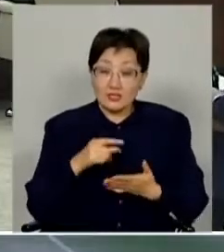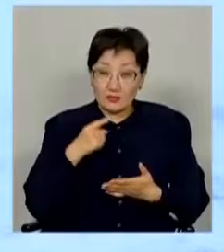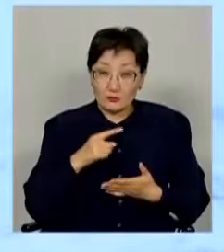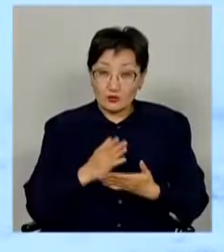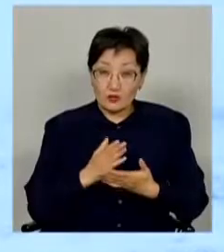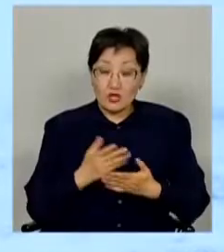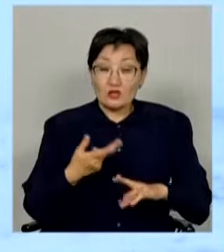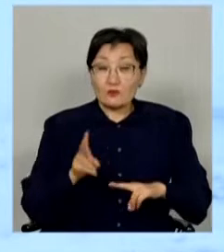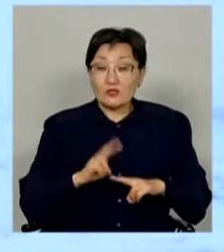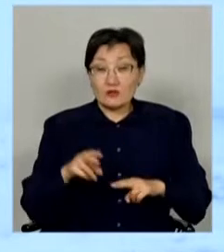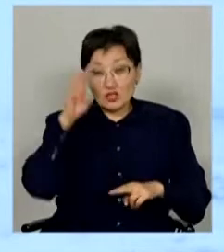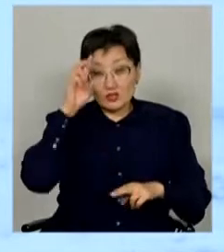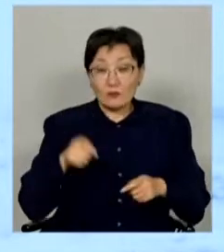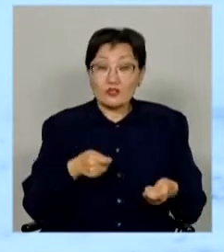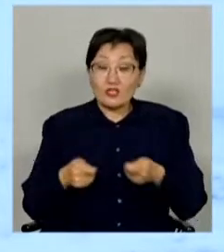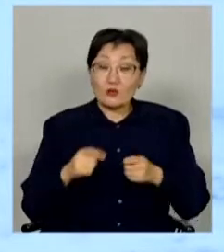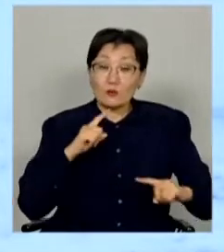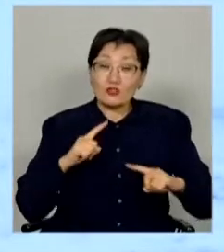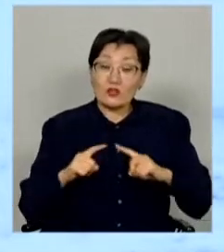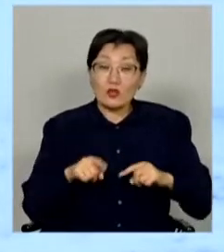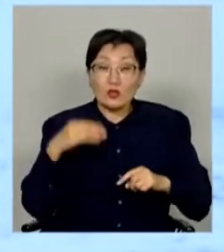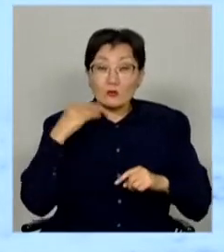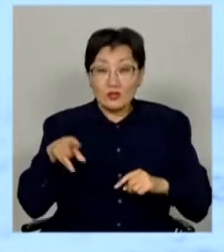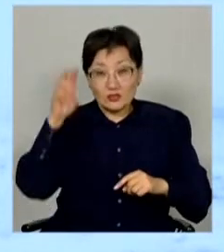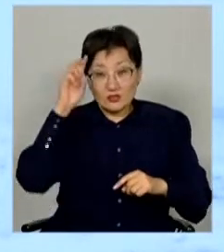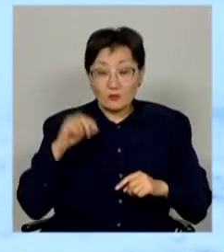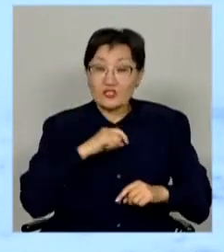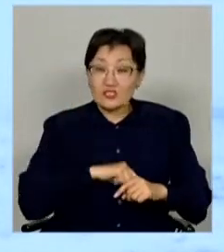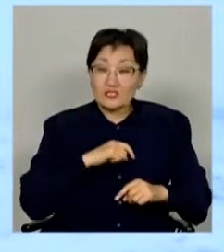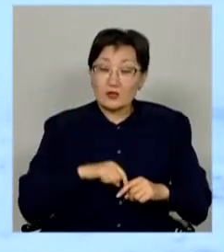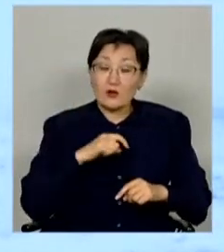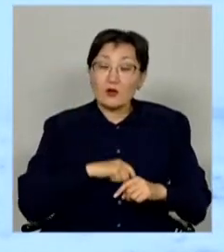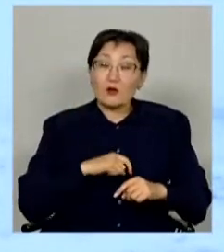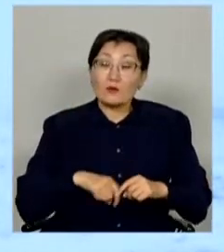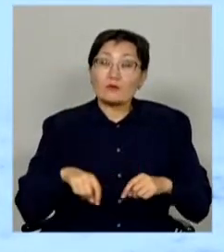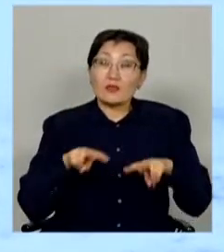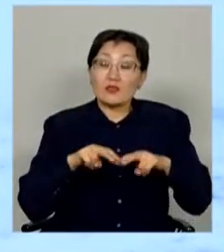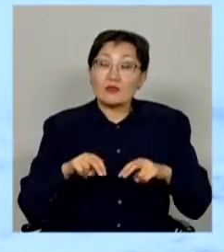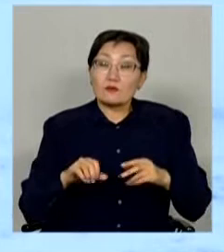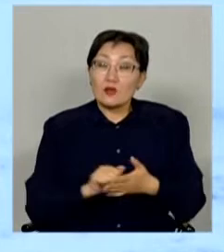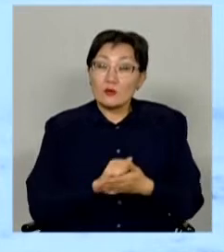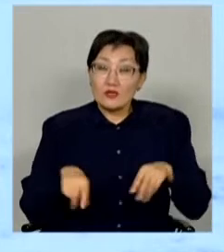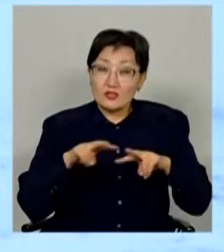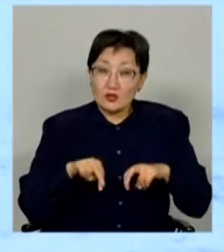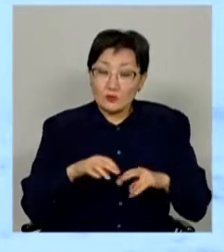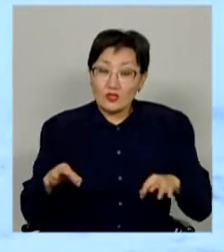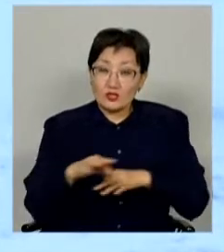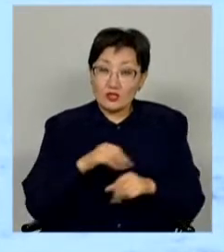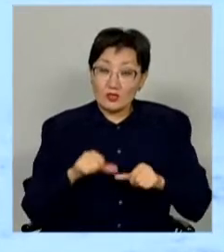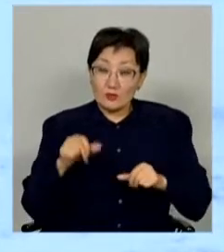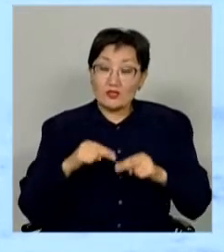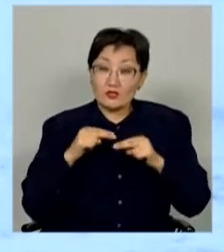тартты. Сондай-ақ мемлекет басшысы жиында түрк елдерінің рухани дереккөздерін зерделейтін жобаларға ерекше көңіл